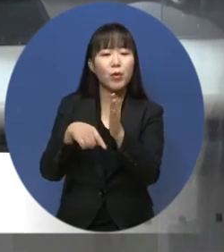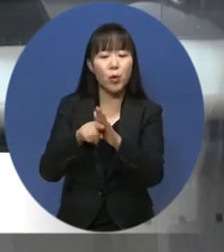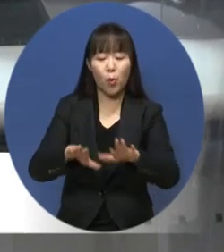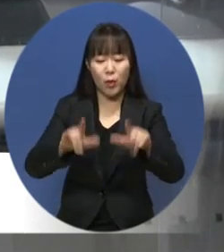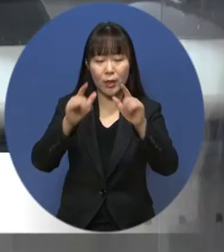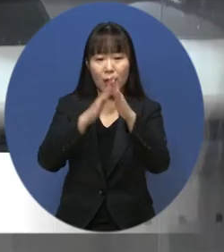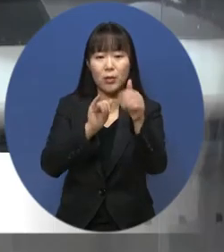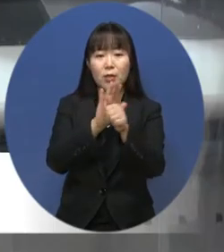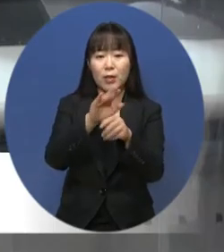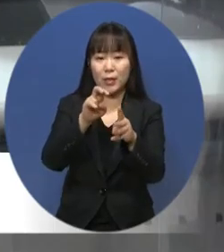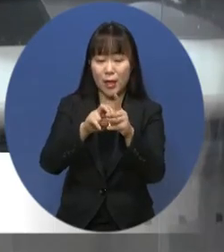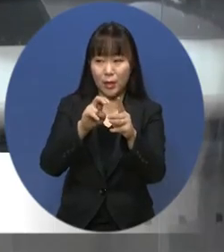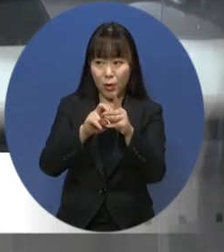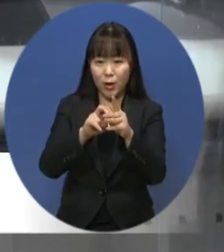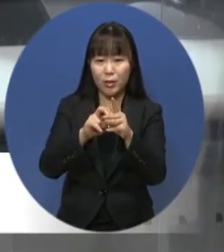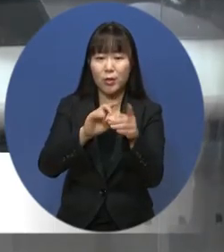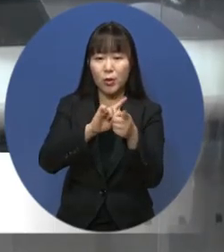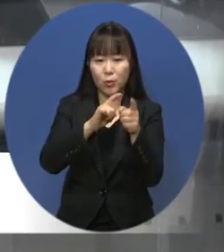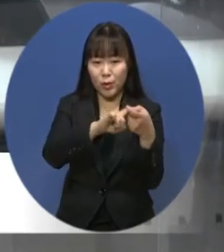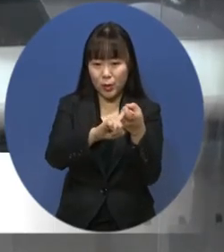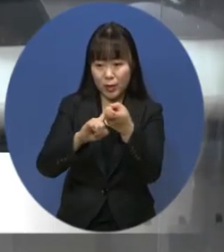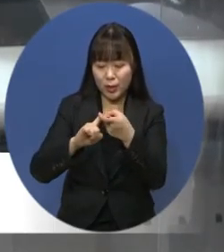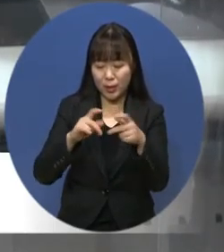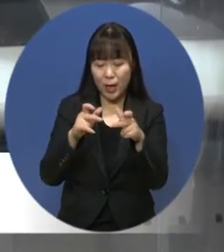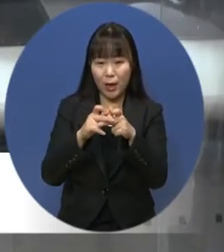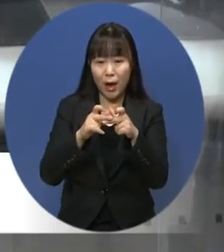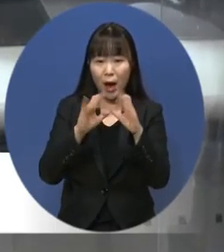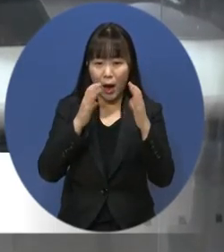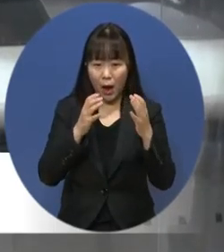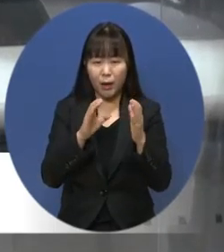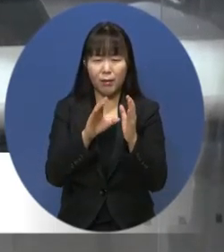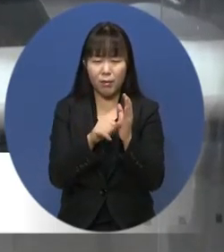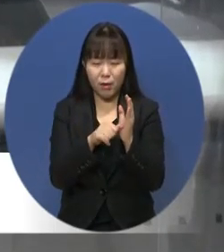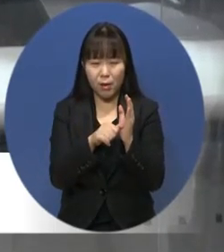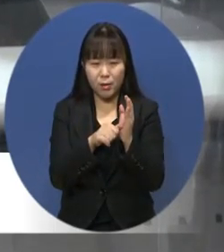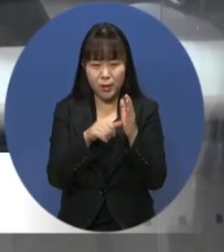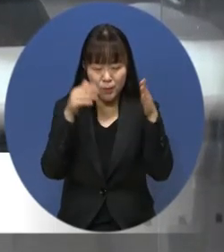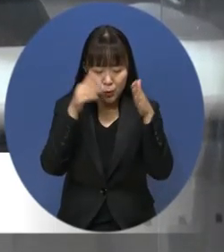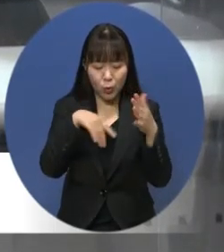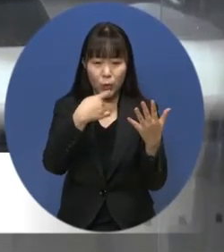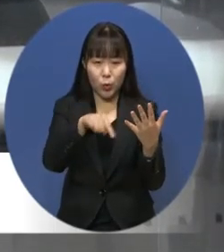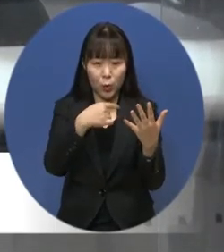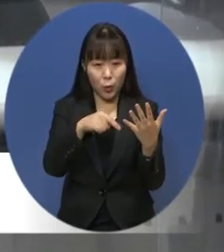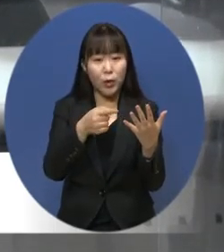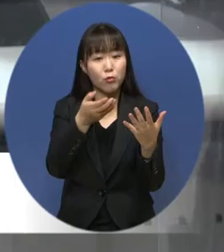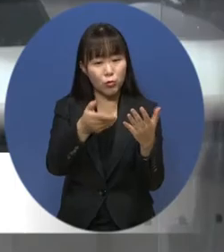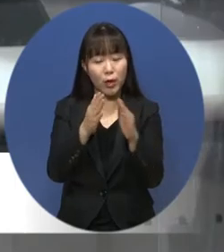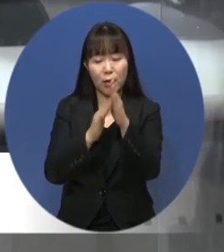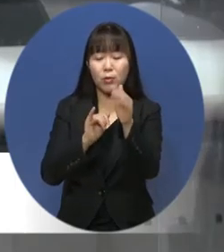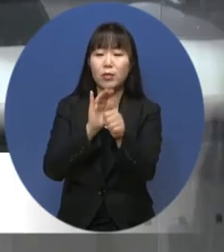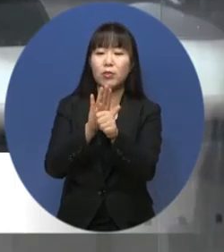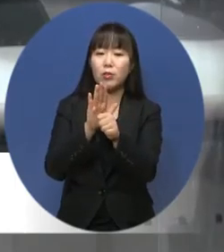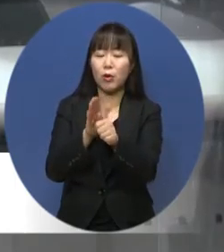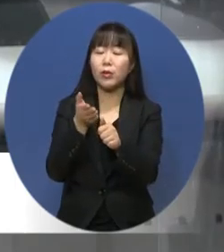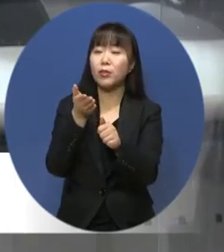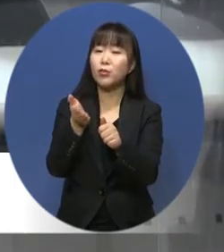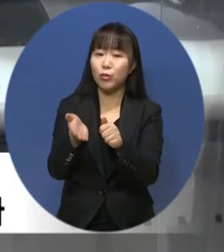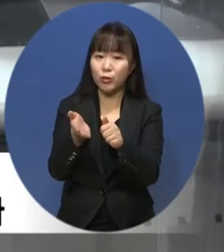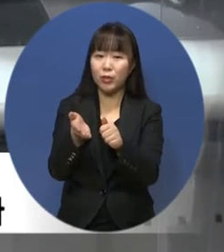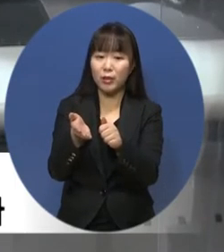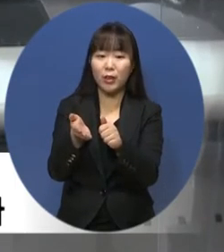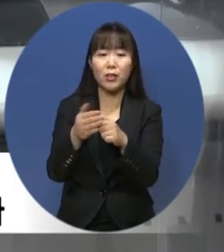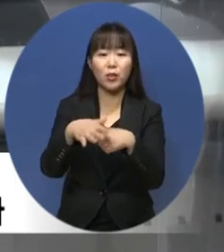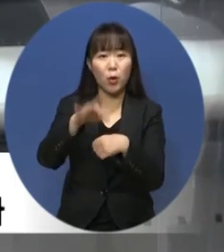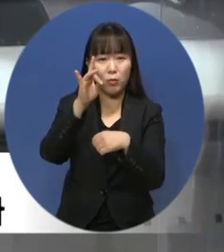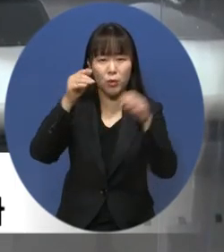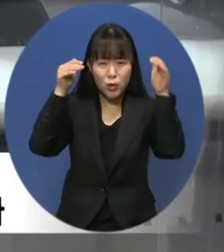올해는 가족지원센터들이 연대로 장애 영유아기 때 집중적으로 교육을 해주고 가족 지원을 해주는데